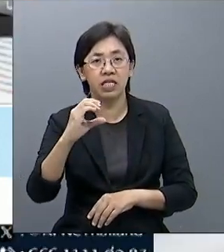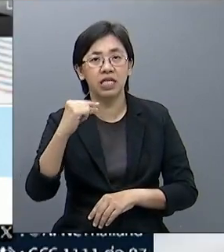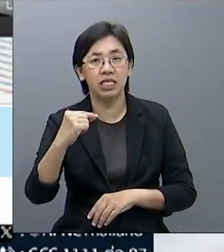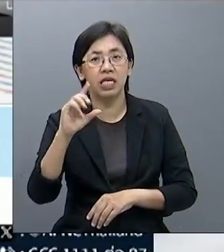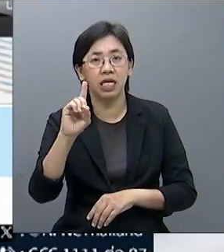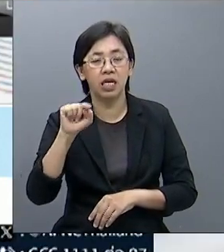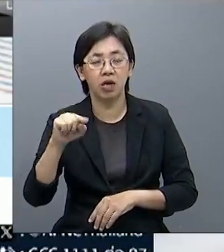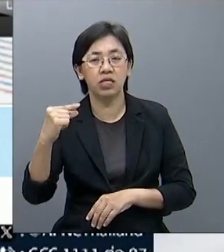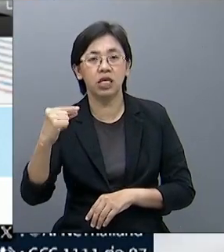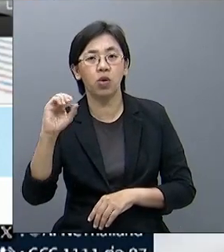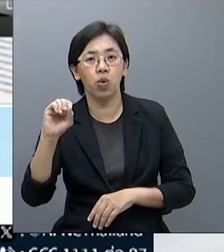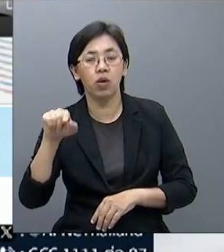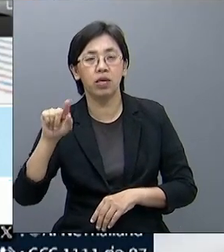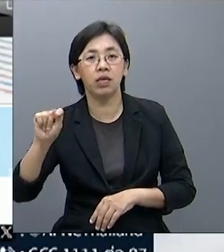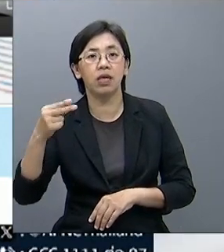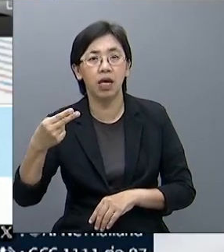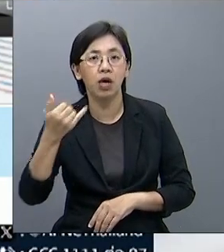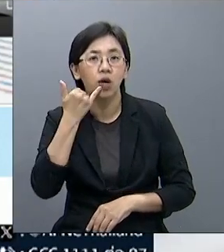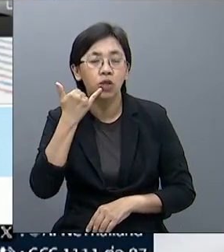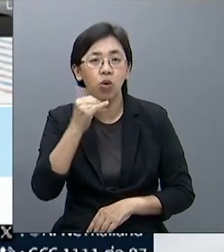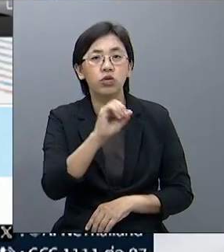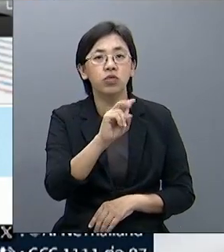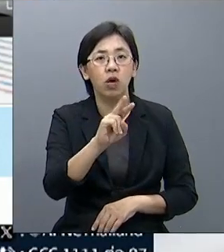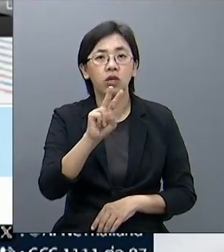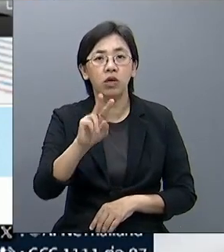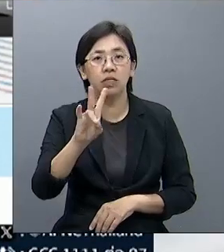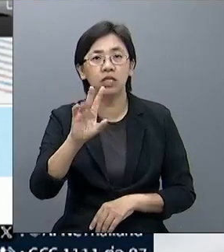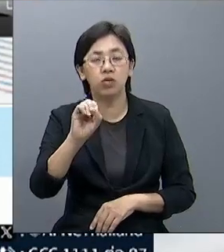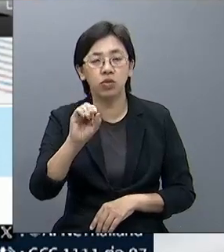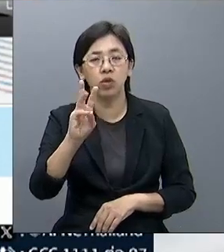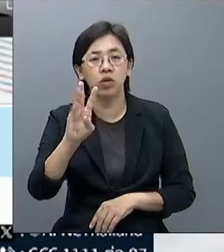www.cgd.go.th หรือ call center 02270-6400นะครับ